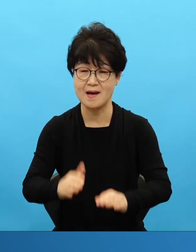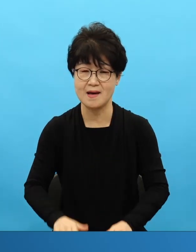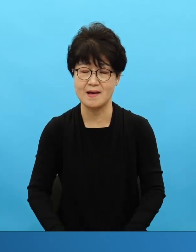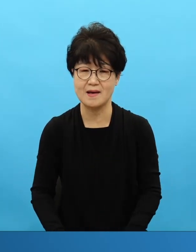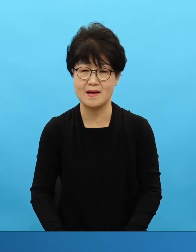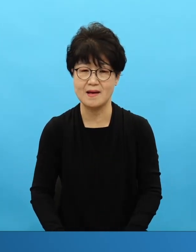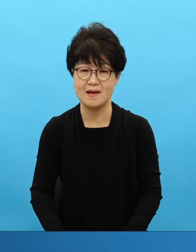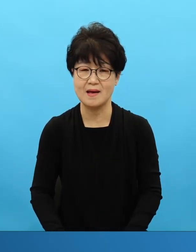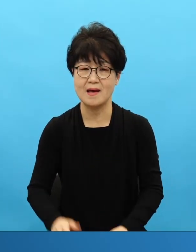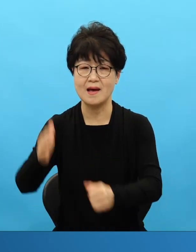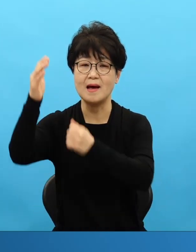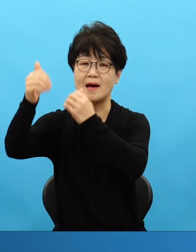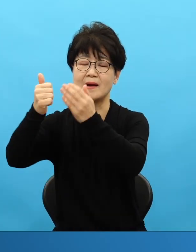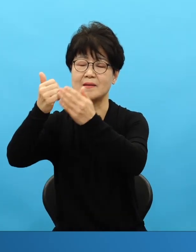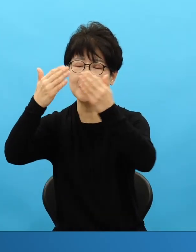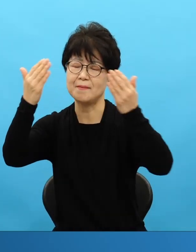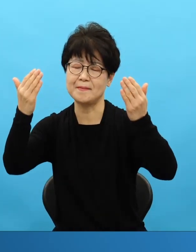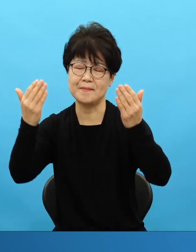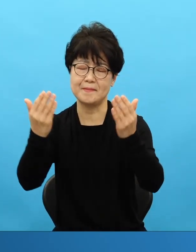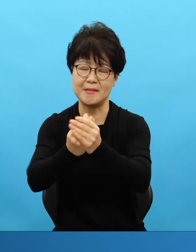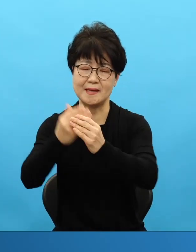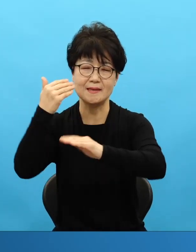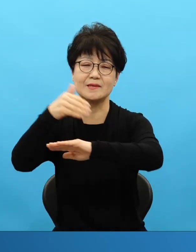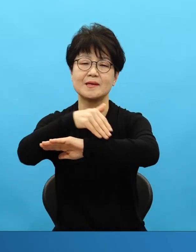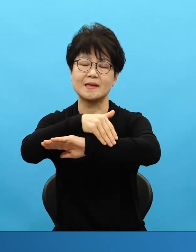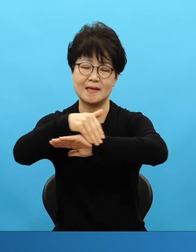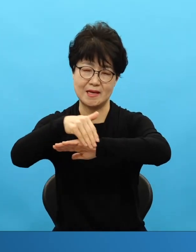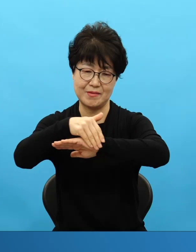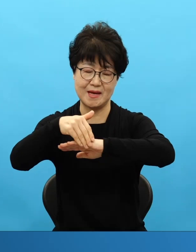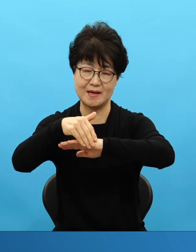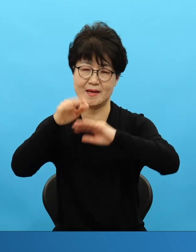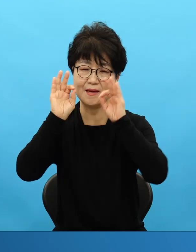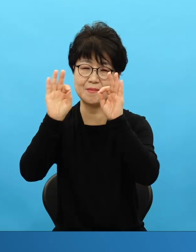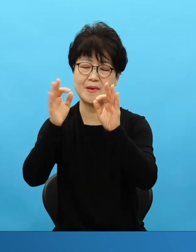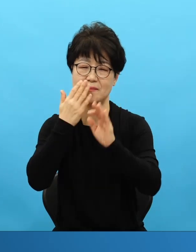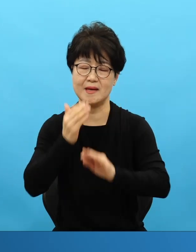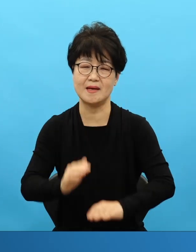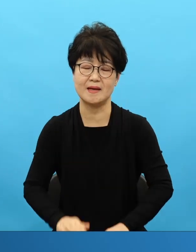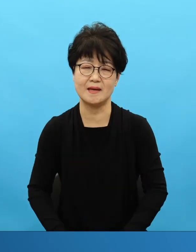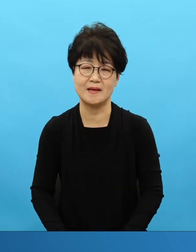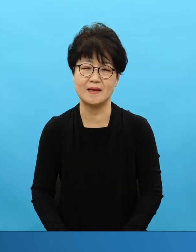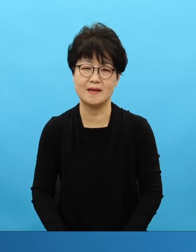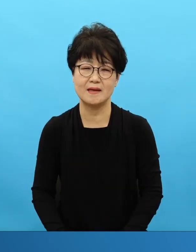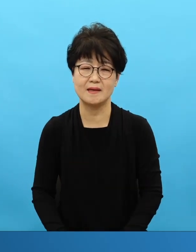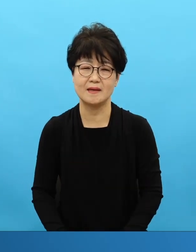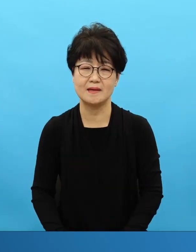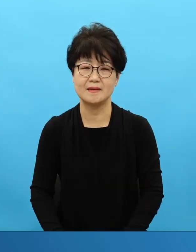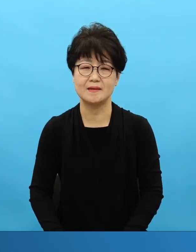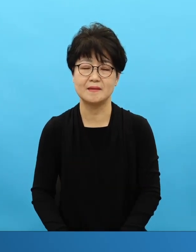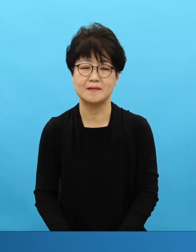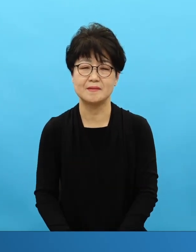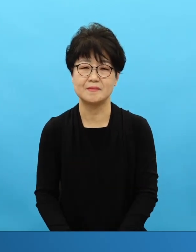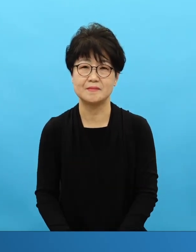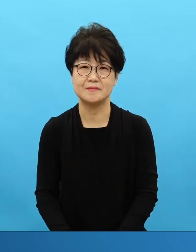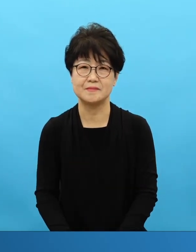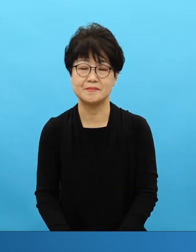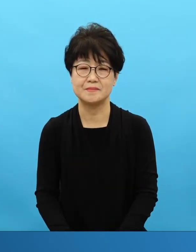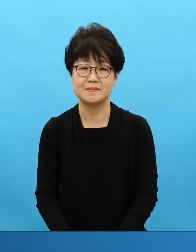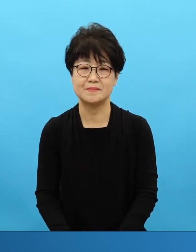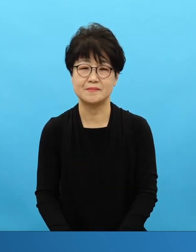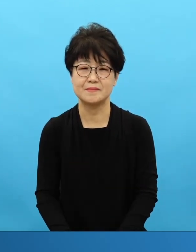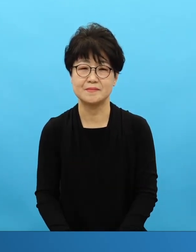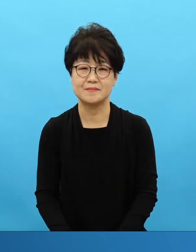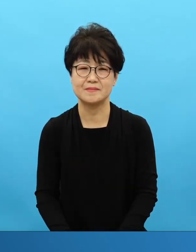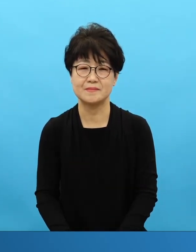이게 보입니다. Finally, you'll see this. 하나님의 절대 계획이 보입니다. You will see God's absolute plan. 여러분들에게 야 이거